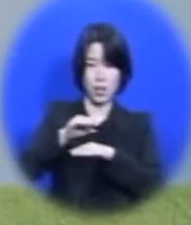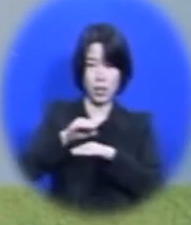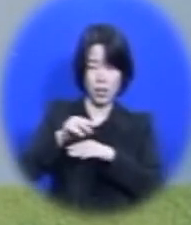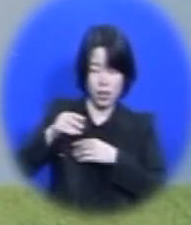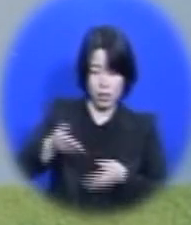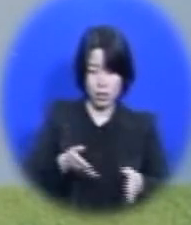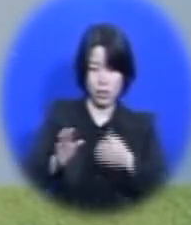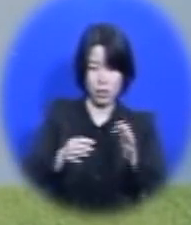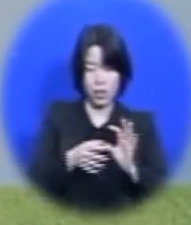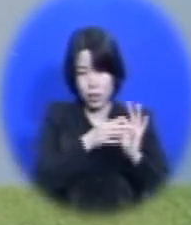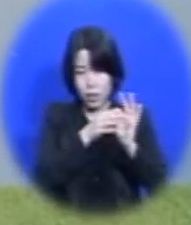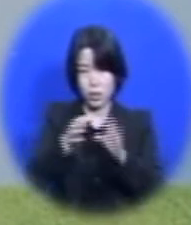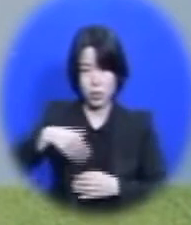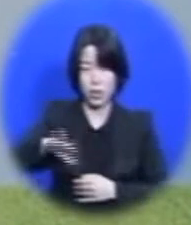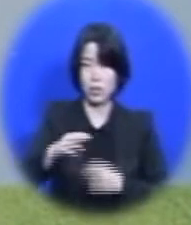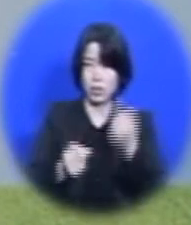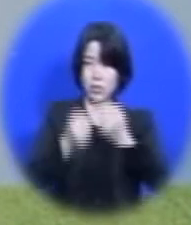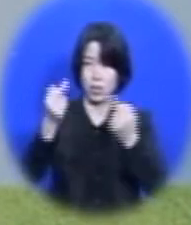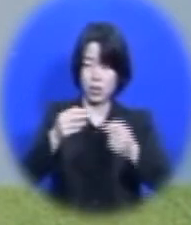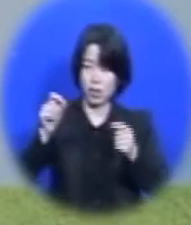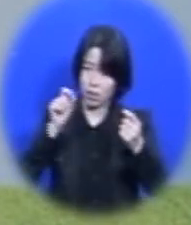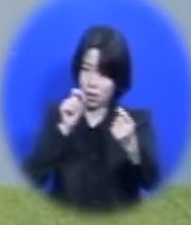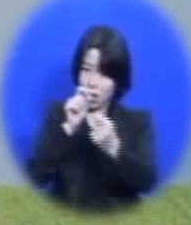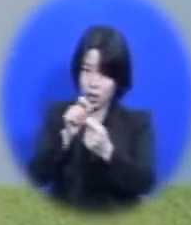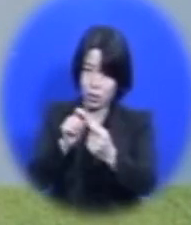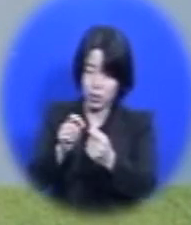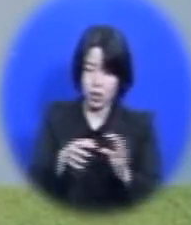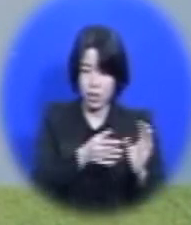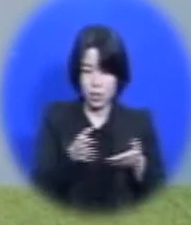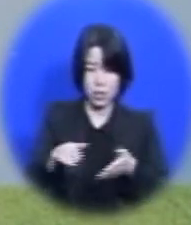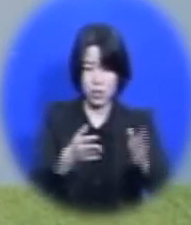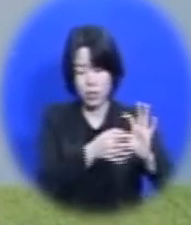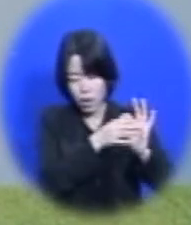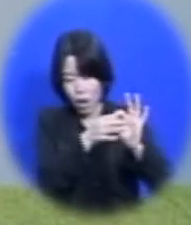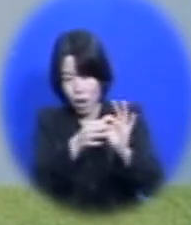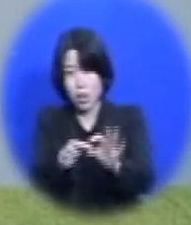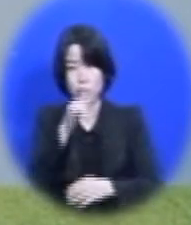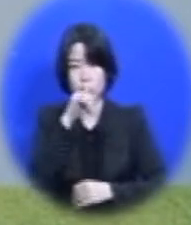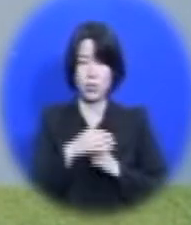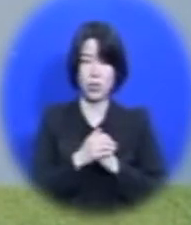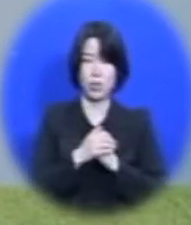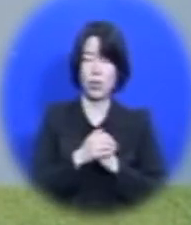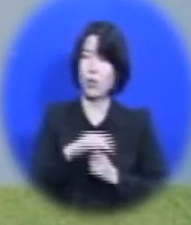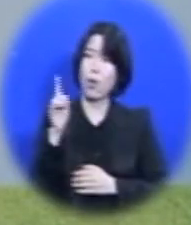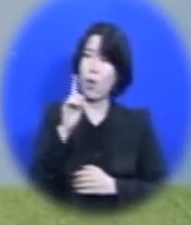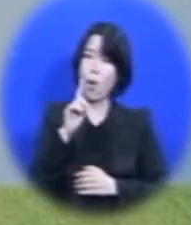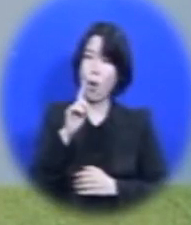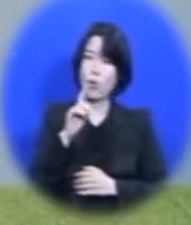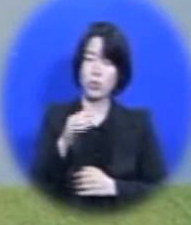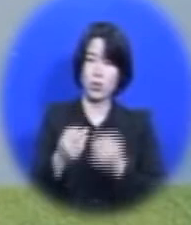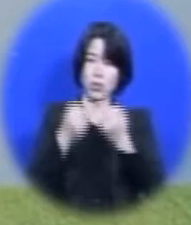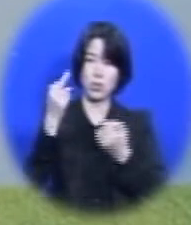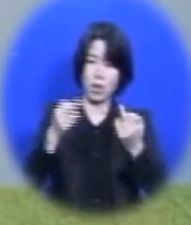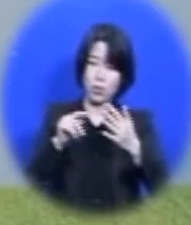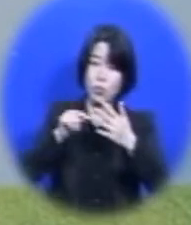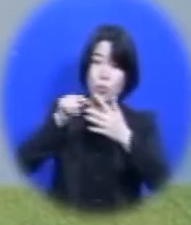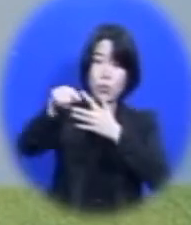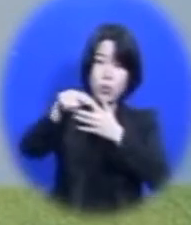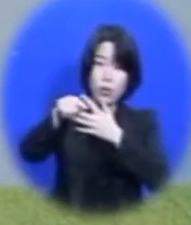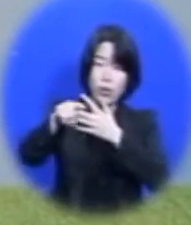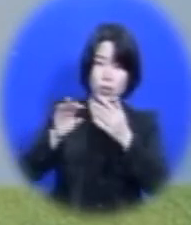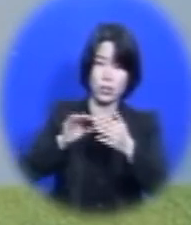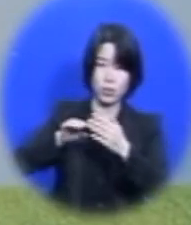가다 보니 산에 가까이 가면 갈수록 길이 계속 이어집니다. 그러다가 어느덧 그 산을 관통해서 그